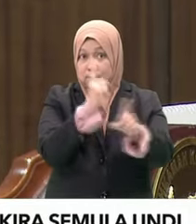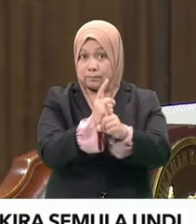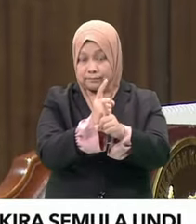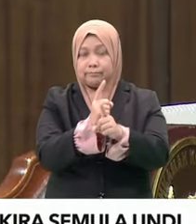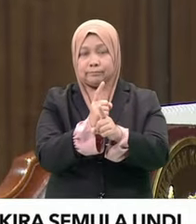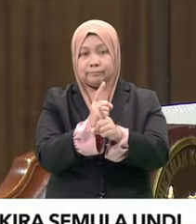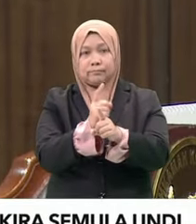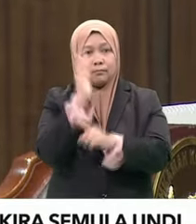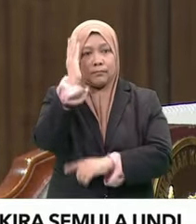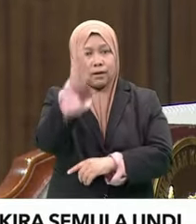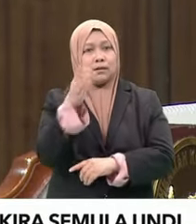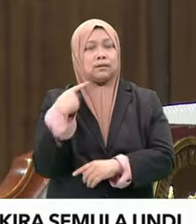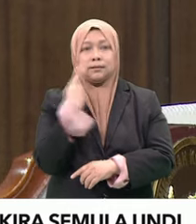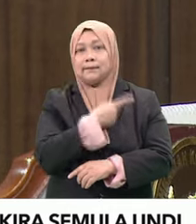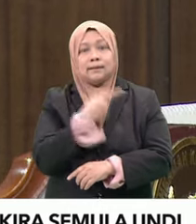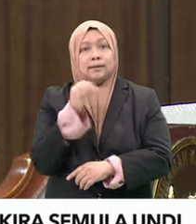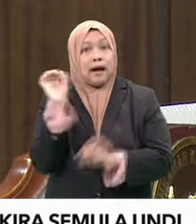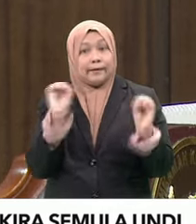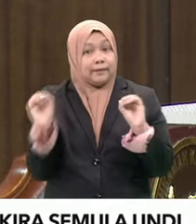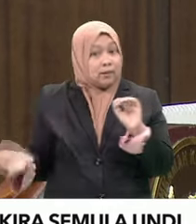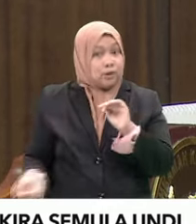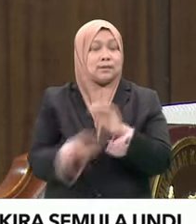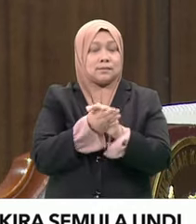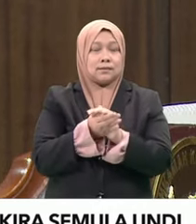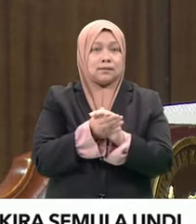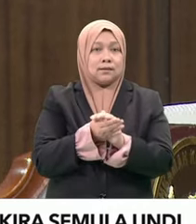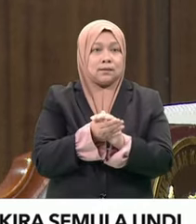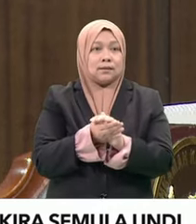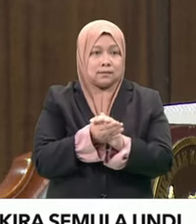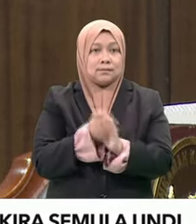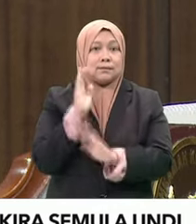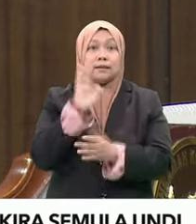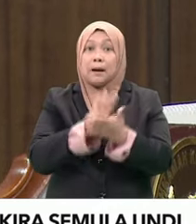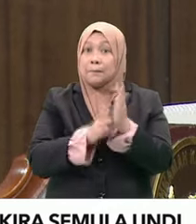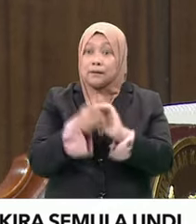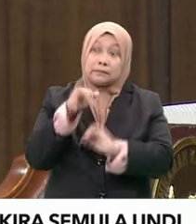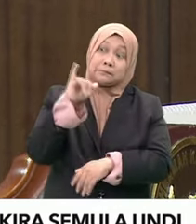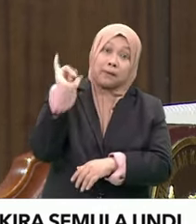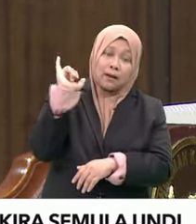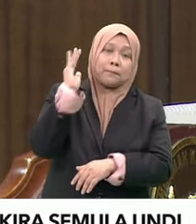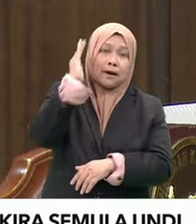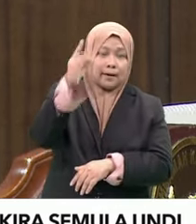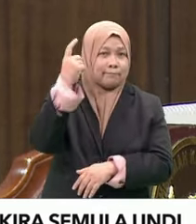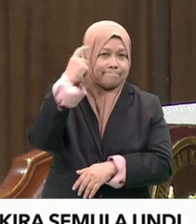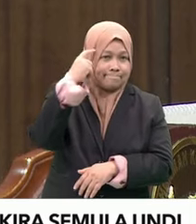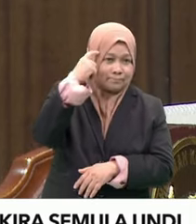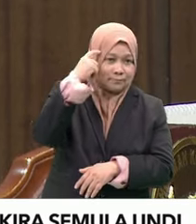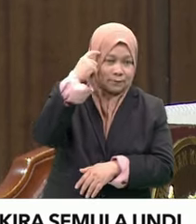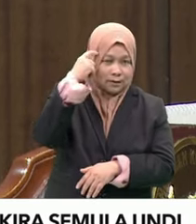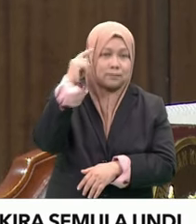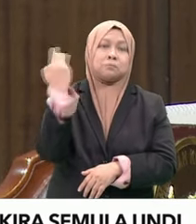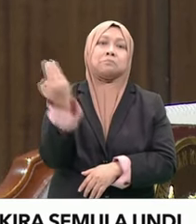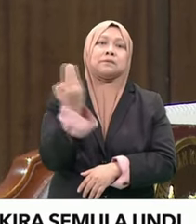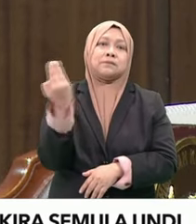tingkat, bila kita tidak melakukan koreksi, maka praktek yang terjadi kemarin akan dianggap sebagai kenormalan